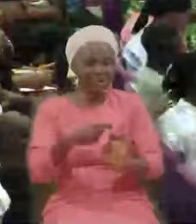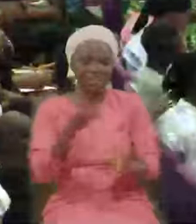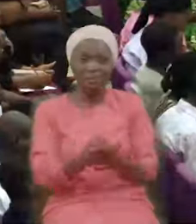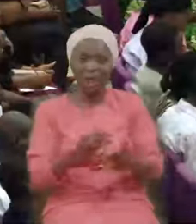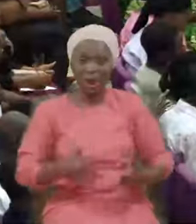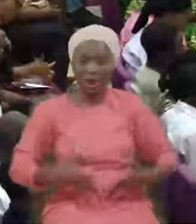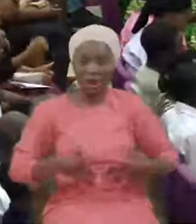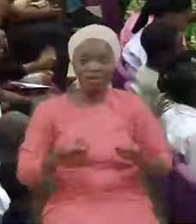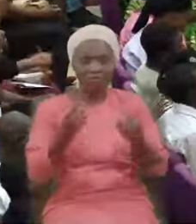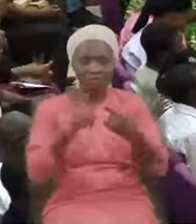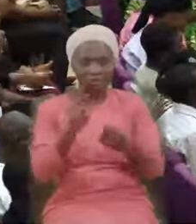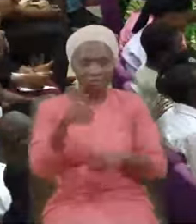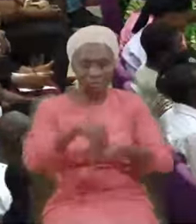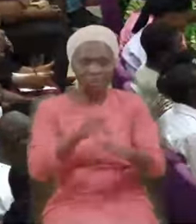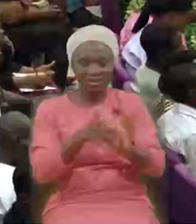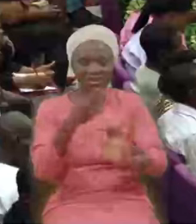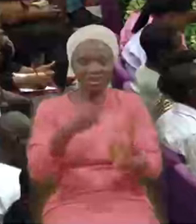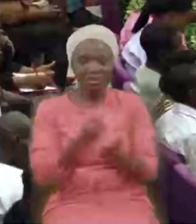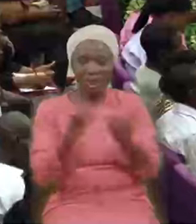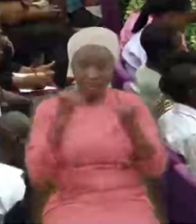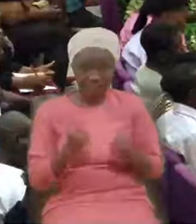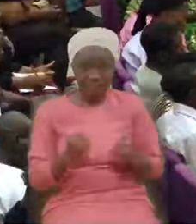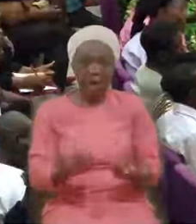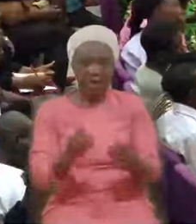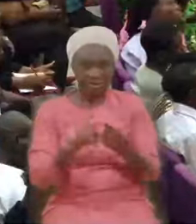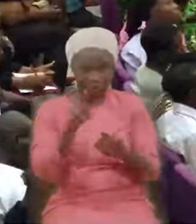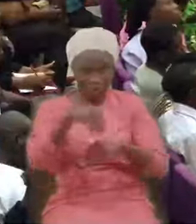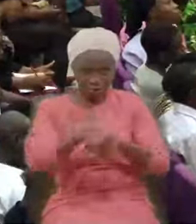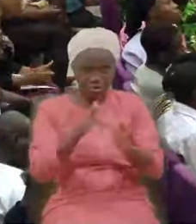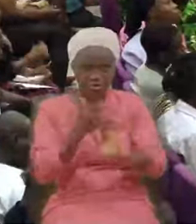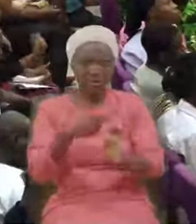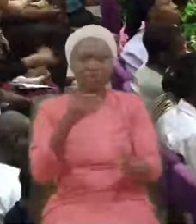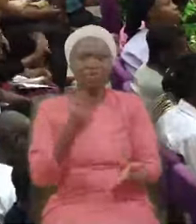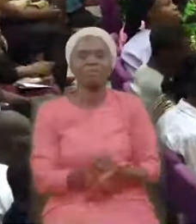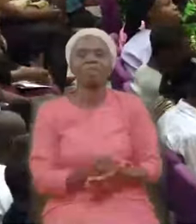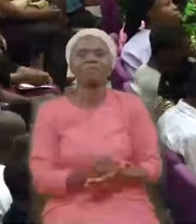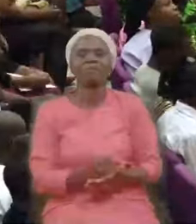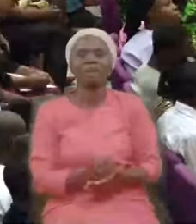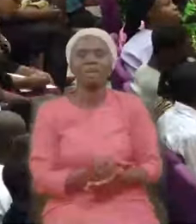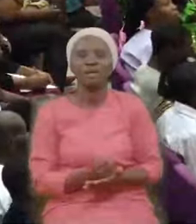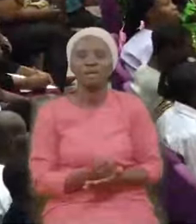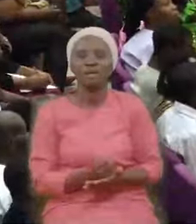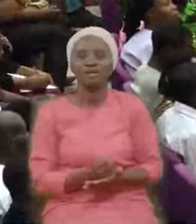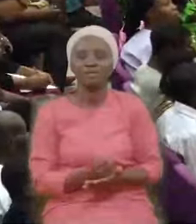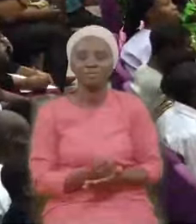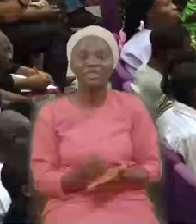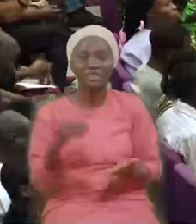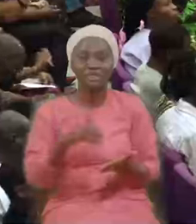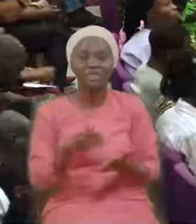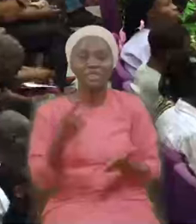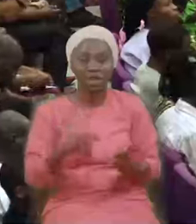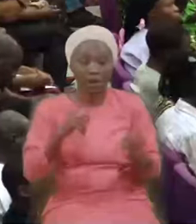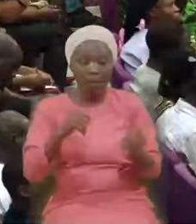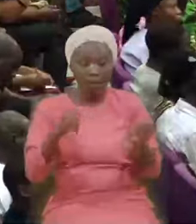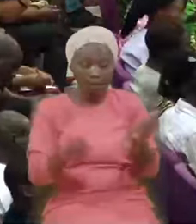vous ce soir. La puissance reviendra à vous ce soir. La poursuite de la guérison totale